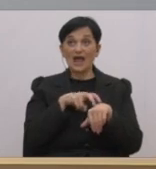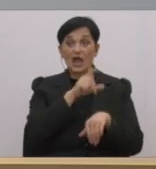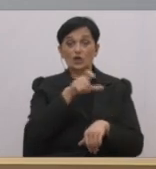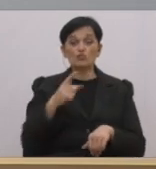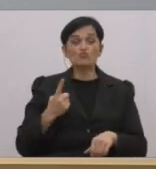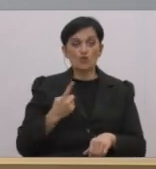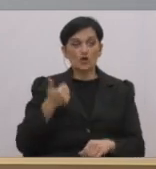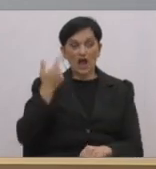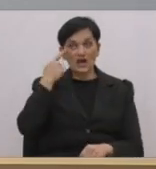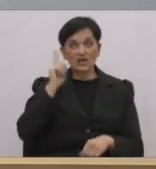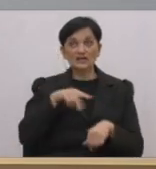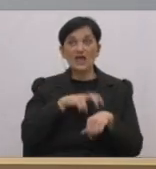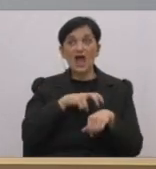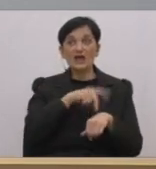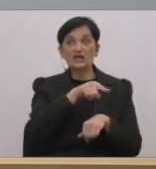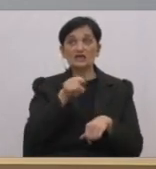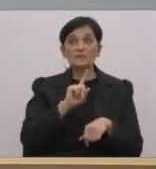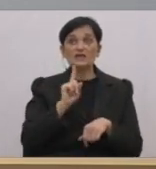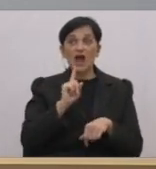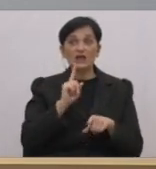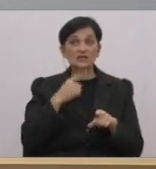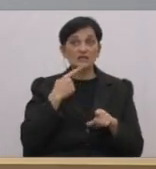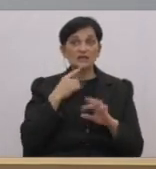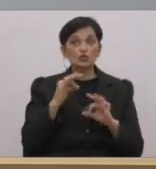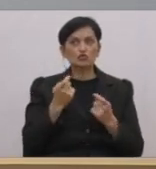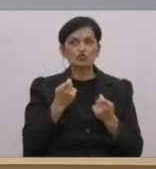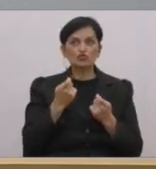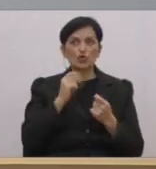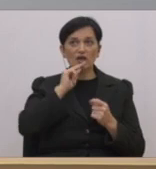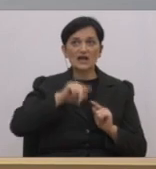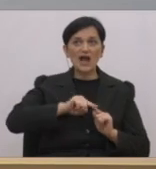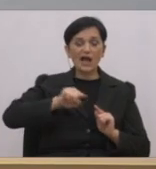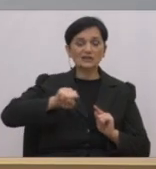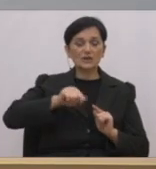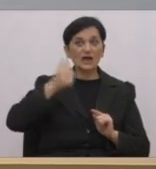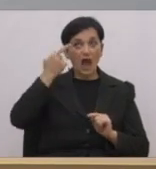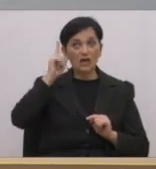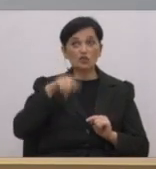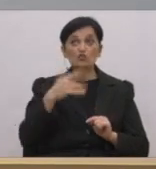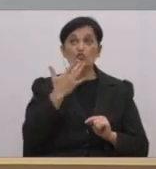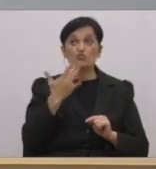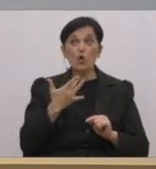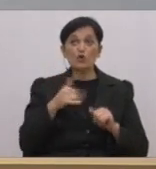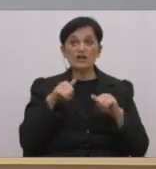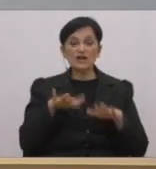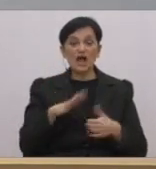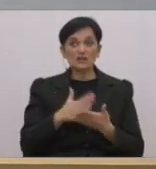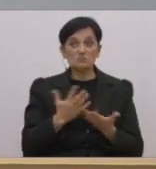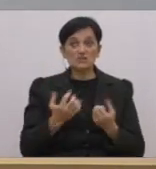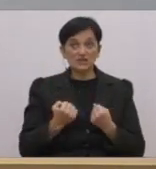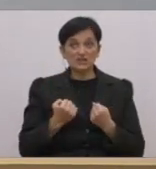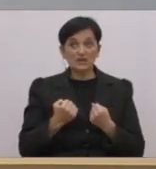ყველამ კარგად ვიცით, ექიმები რა სიტყვიან, იმიტომ რომ ეს ცოტა გადაბრალება, იმიტომ რომ კარგად ვიცით, რომ პოლიტიკური გადაწყვეტილება არის მისაღები